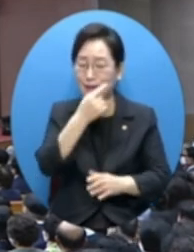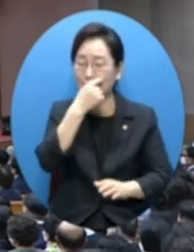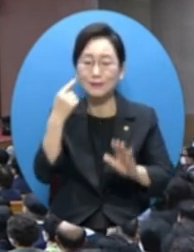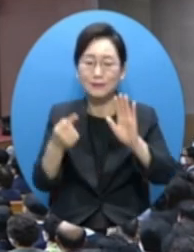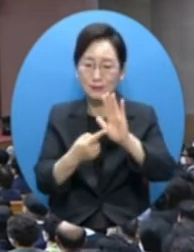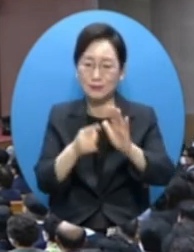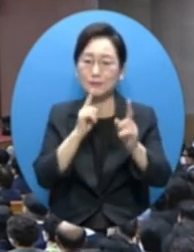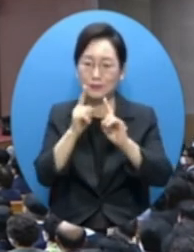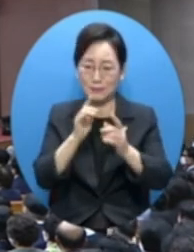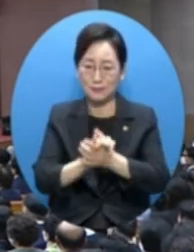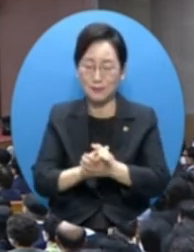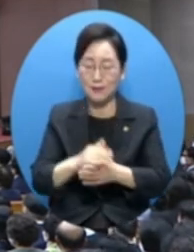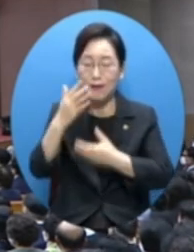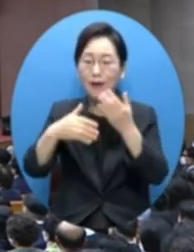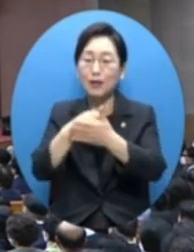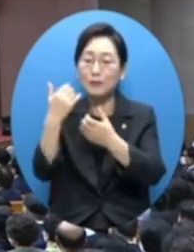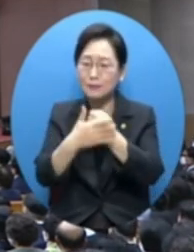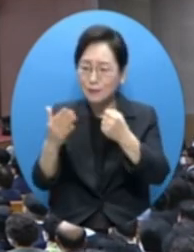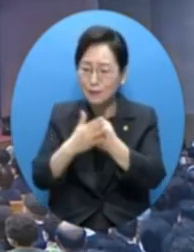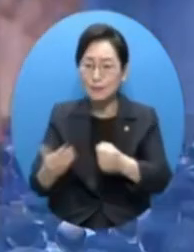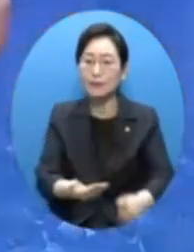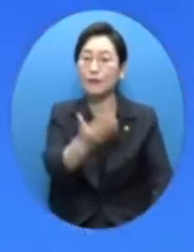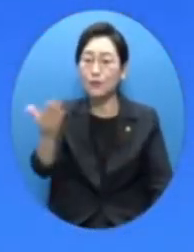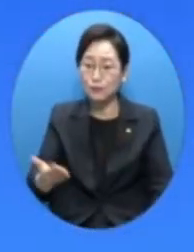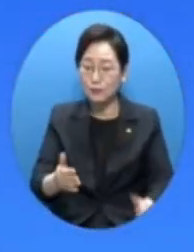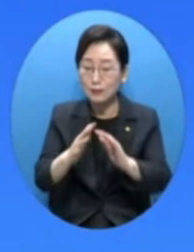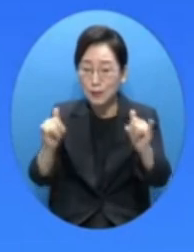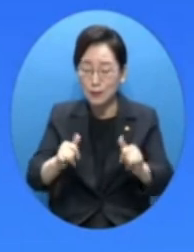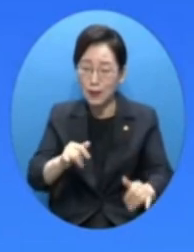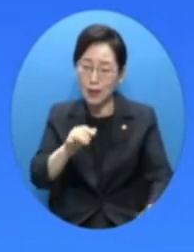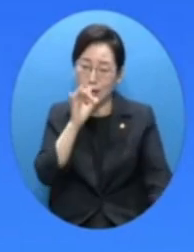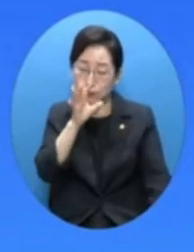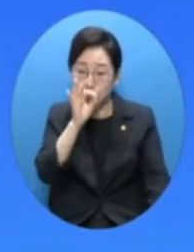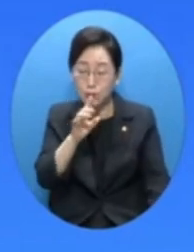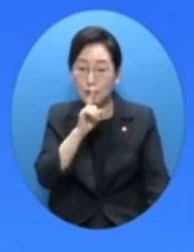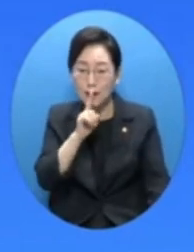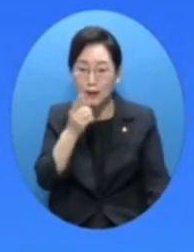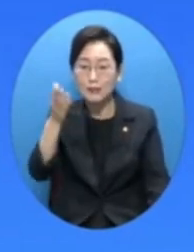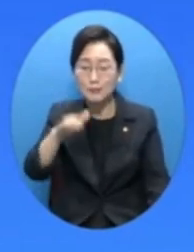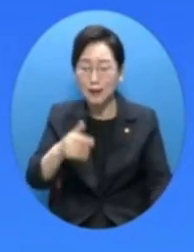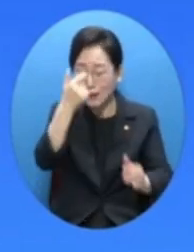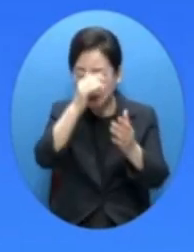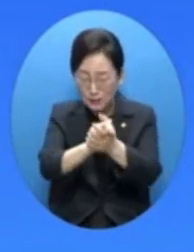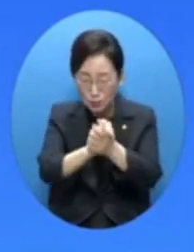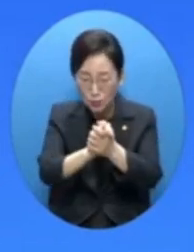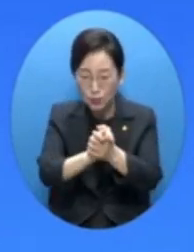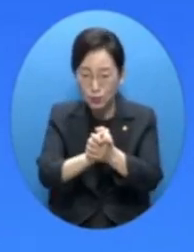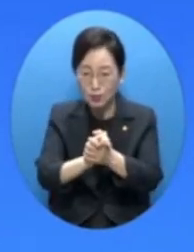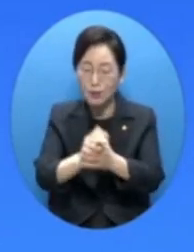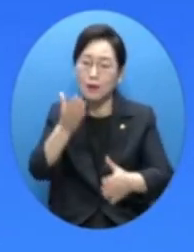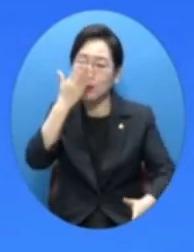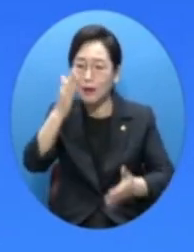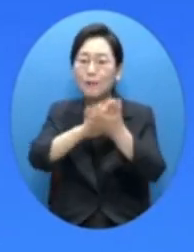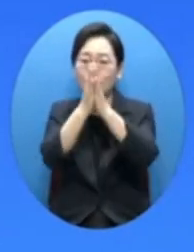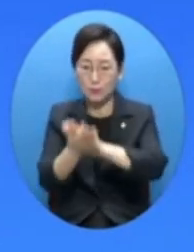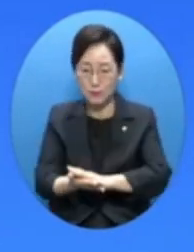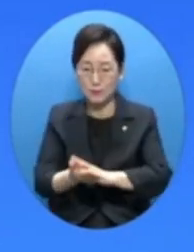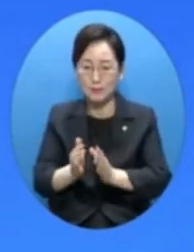있습니다. 하나님의 은혜입니다. 여러분, 사람들은 불가능하다고 한 것을 기도의 사람들이 가능하게 만든